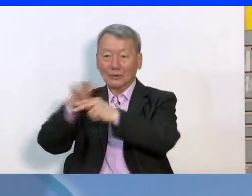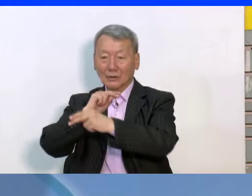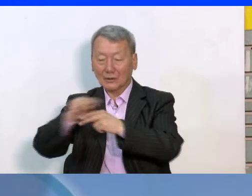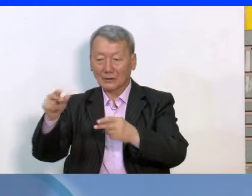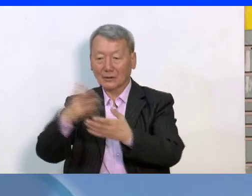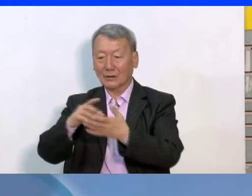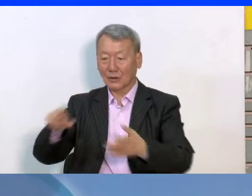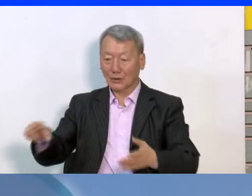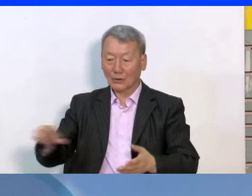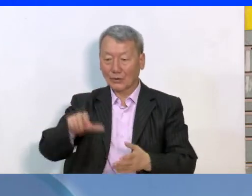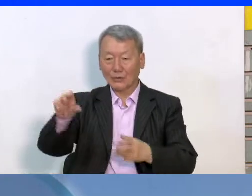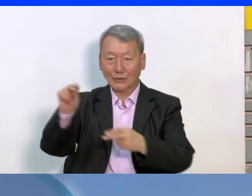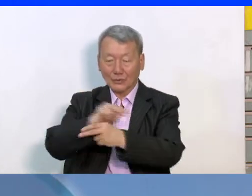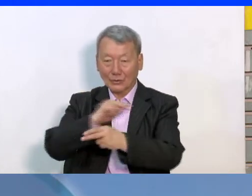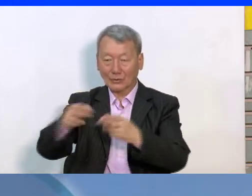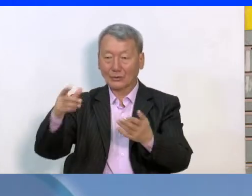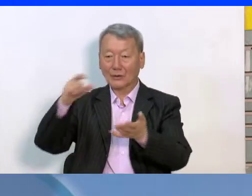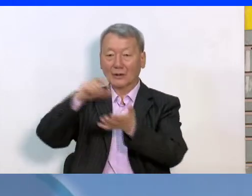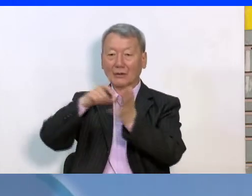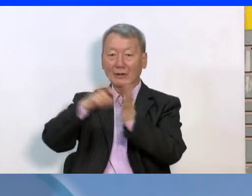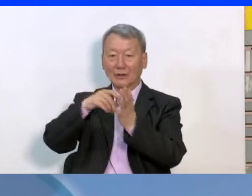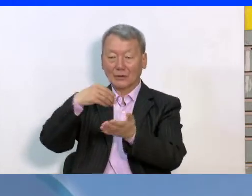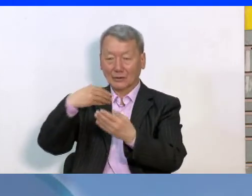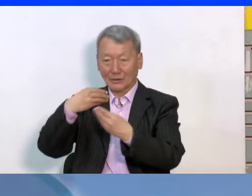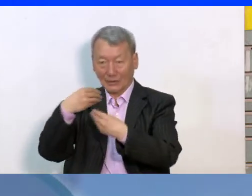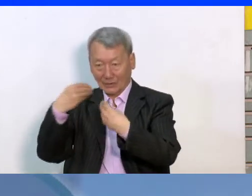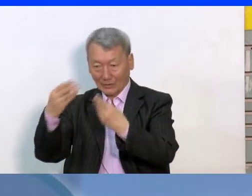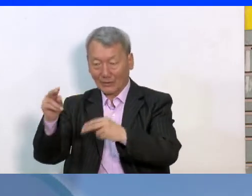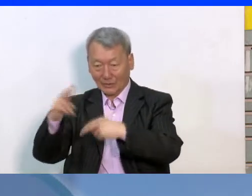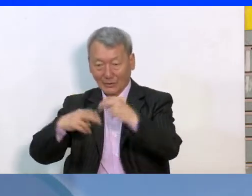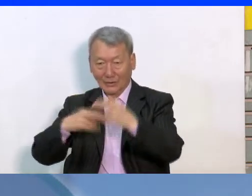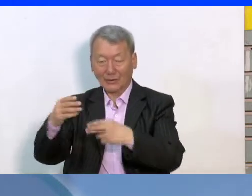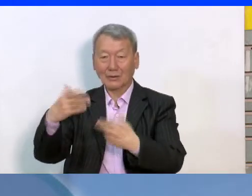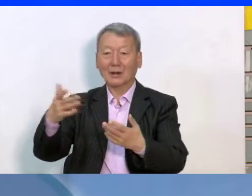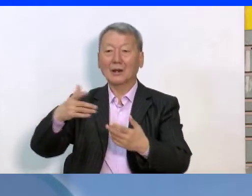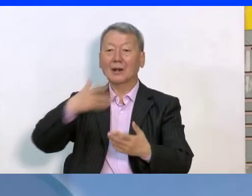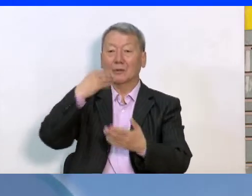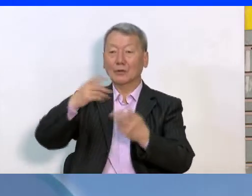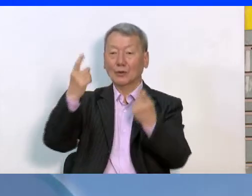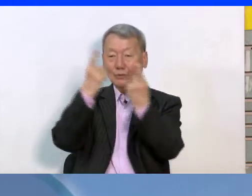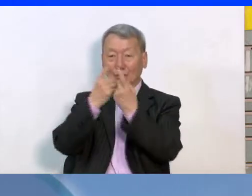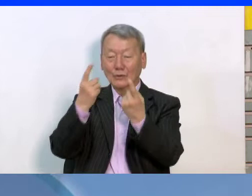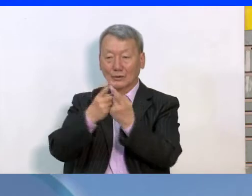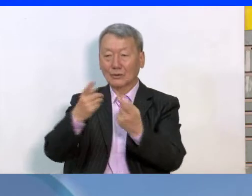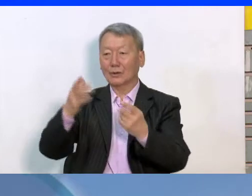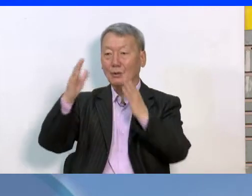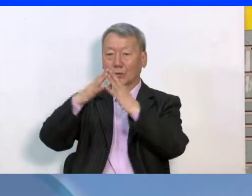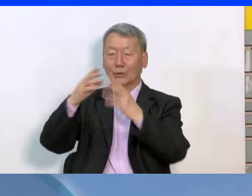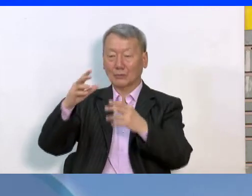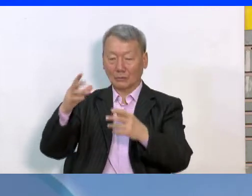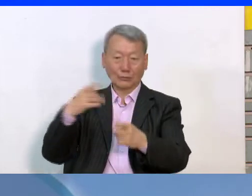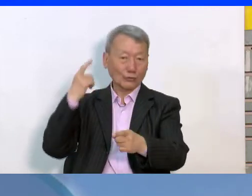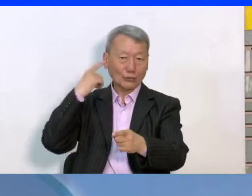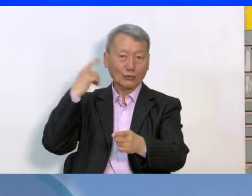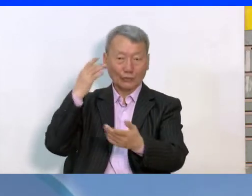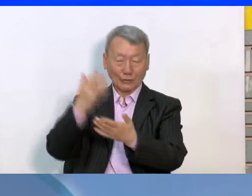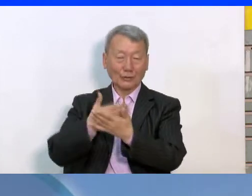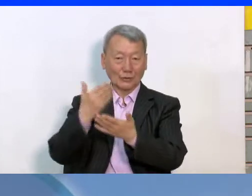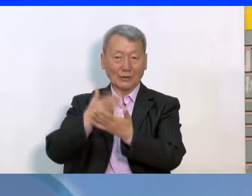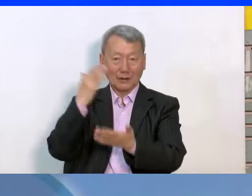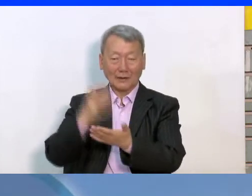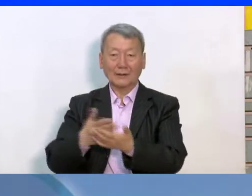бир эмеректерди алып берди. Кээ бирөөлөр өзлөрүнүн досторуна, классташтарына үй салып берди деп мына маалыматтардан да чыгып